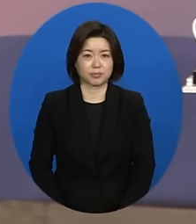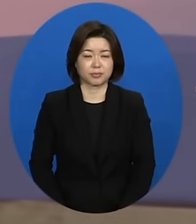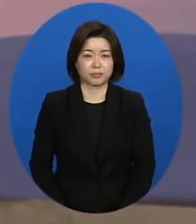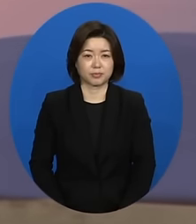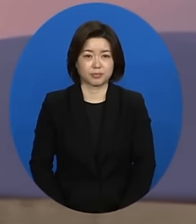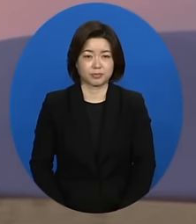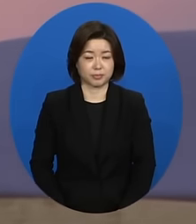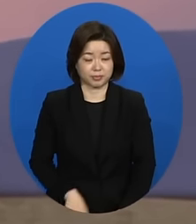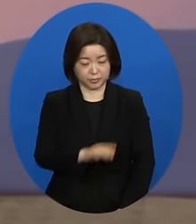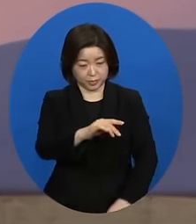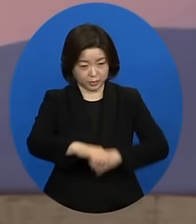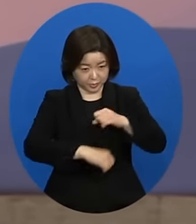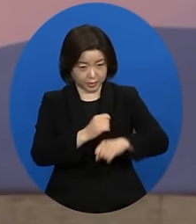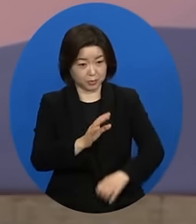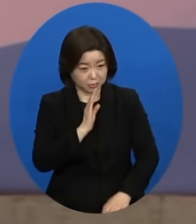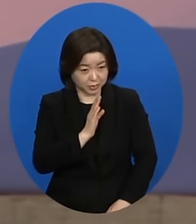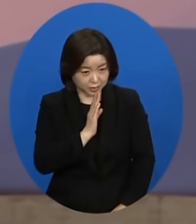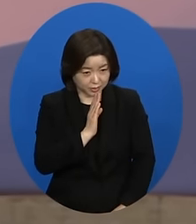자유해?